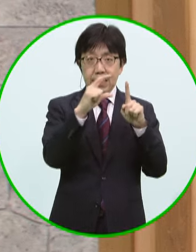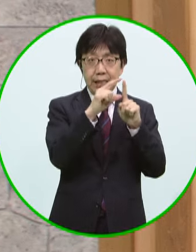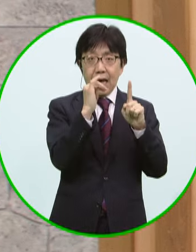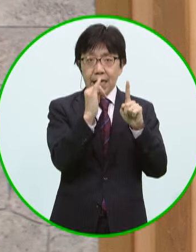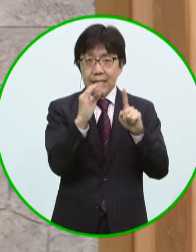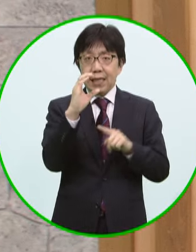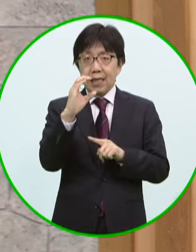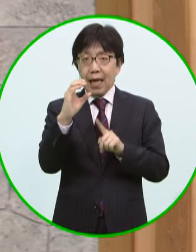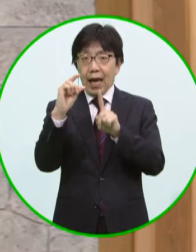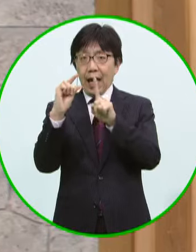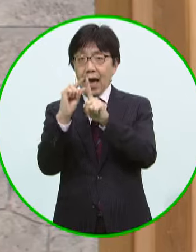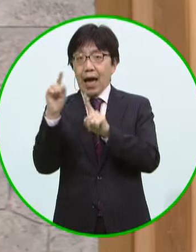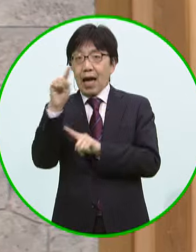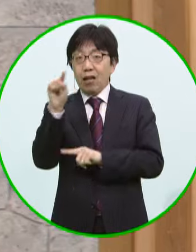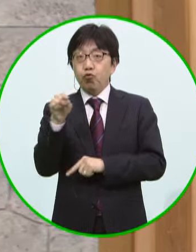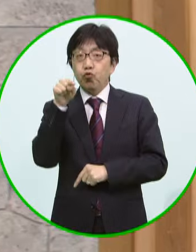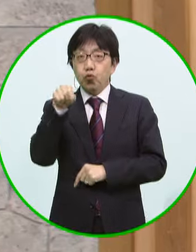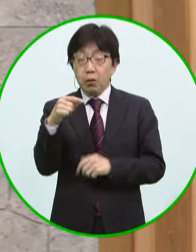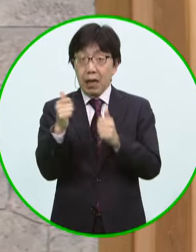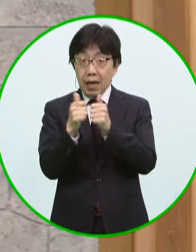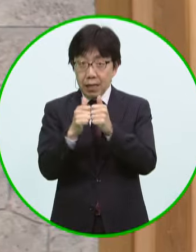で開きました。